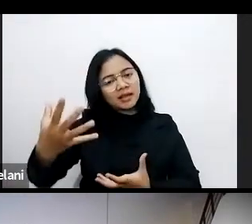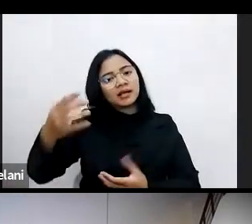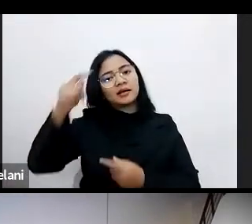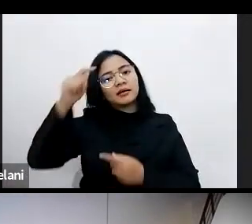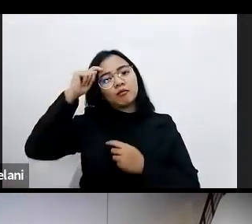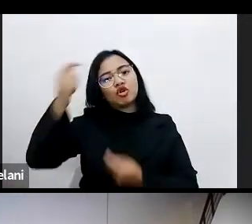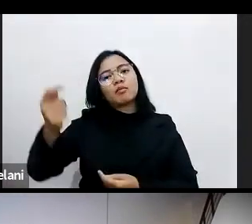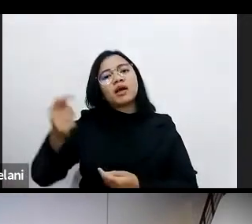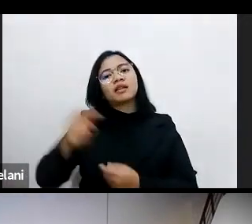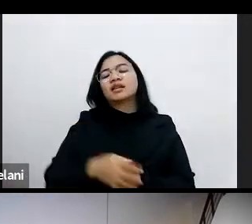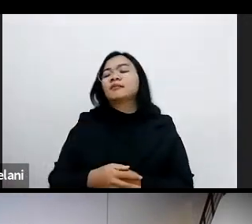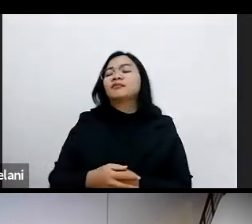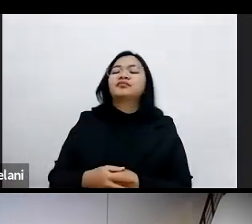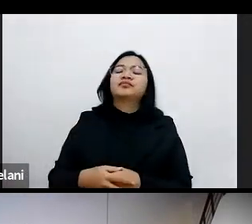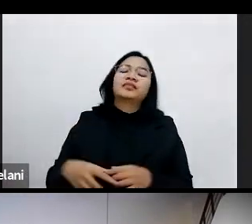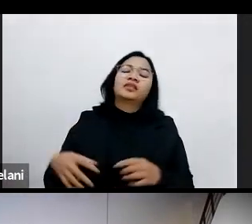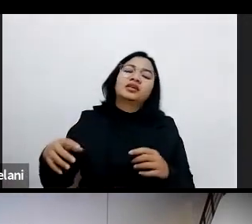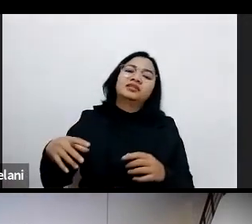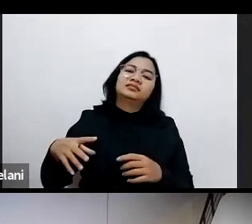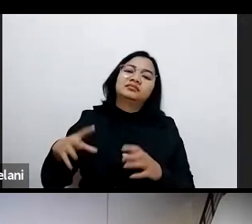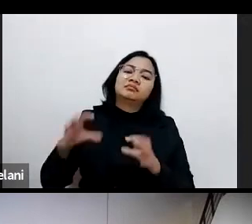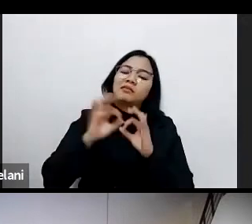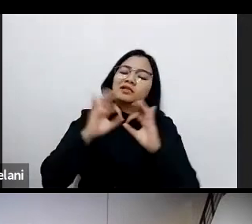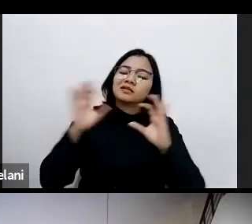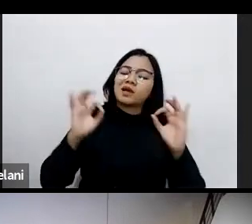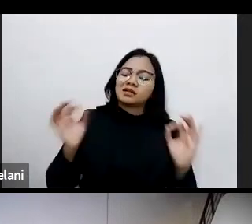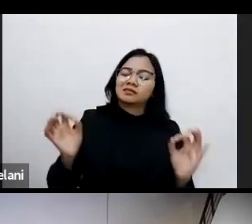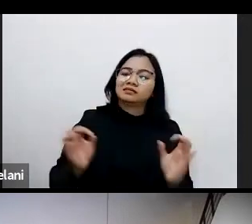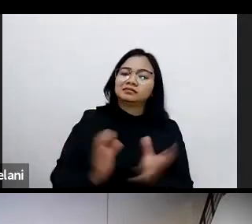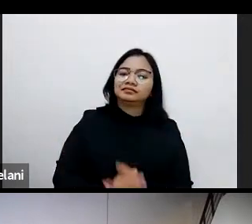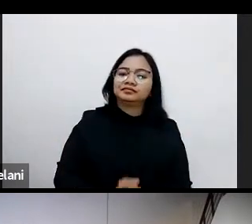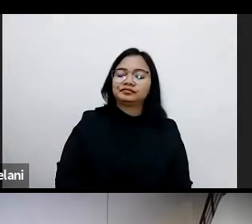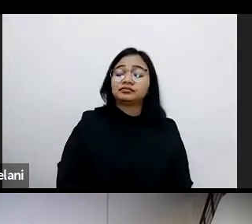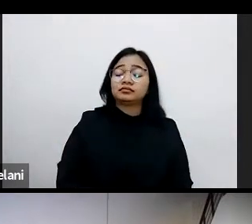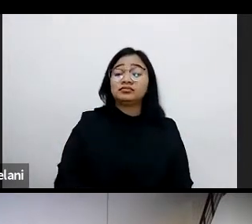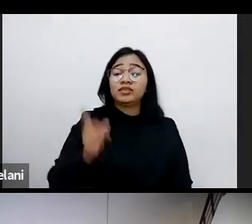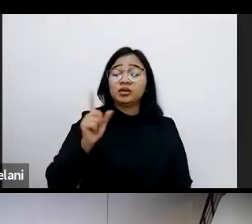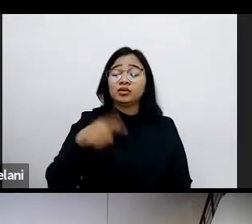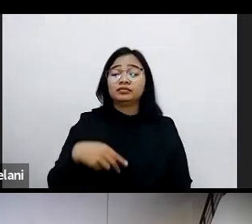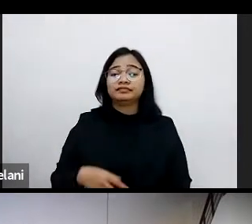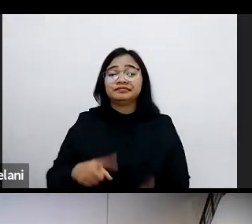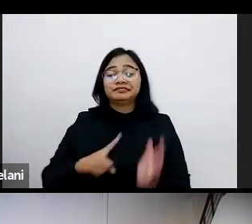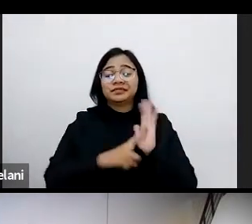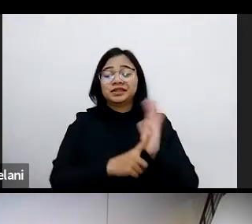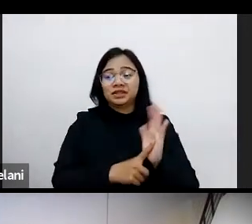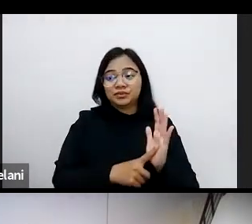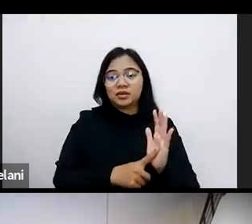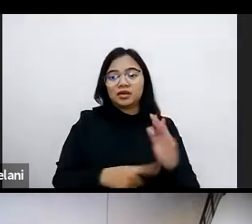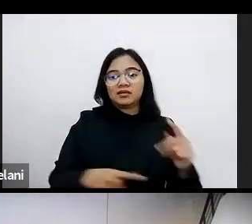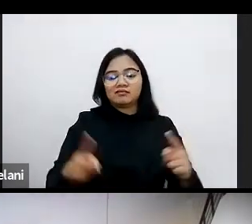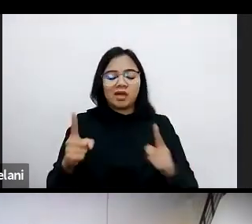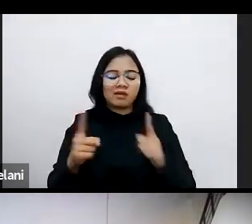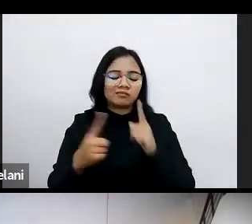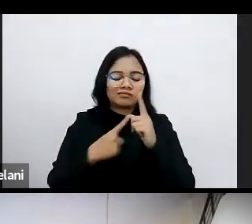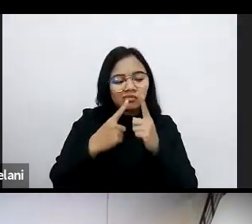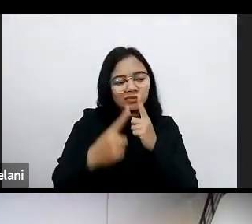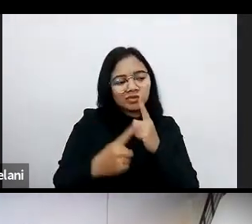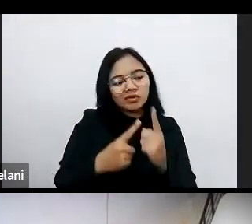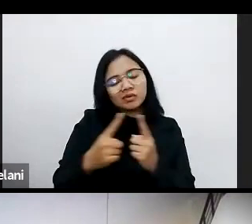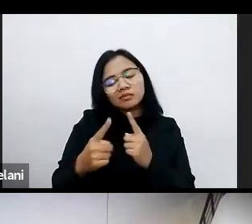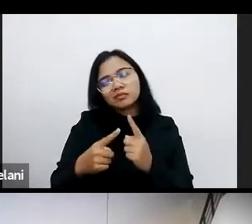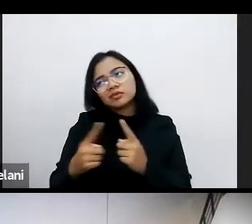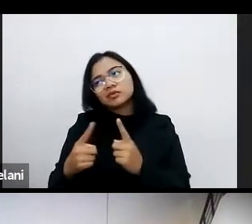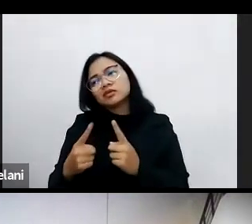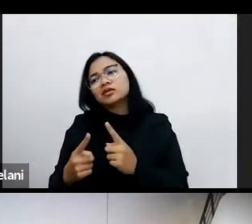dugaan saya ada di masyarakat, karena ketika mahasiswa ini berinteraksi di tempat kosnya dengan lingkungannya, ya dia mendapat tekanan di situ. Tetapi kalau di kampus,